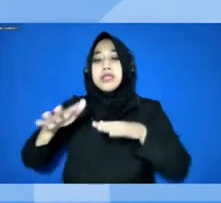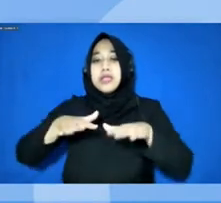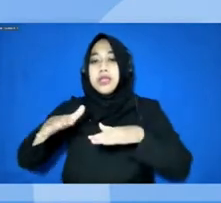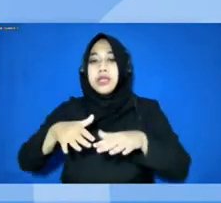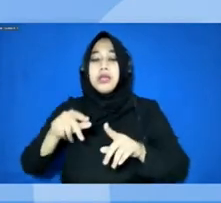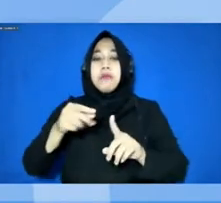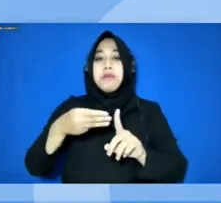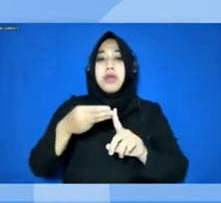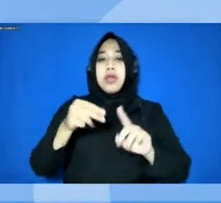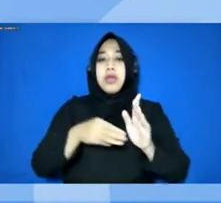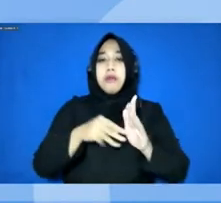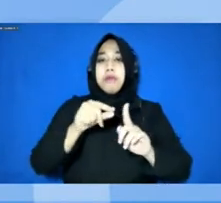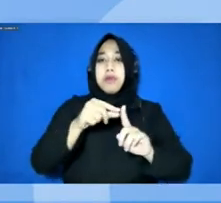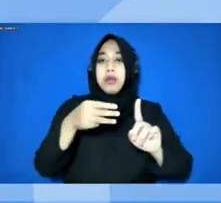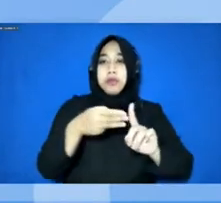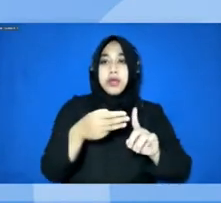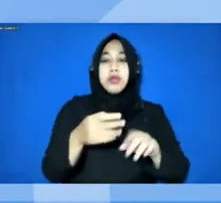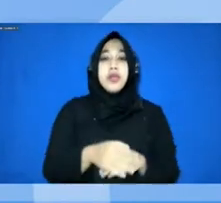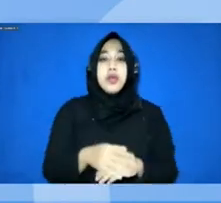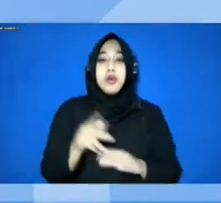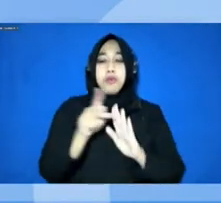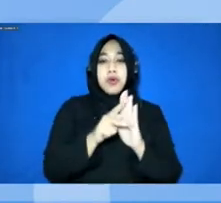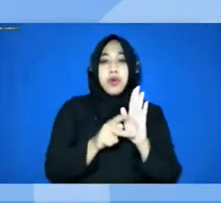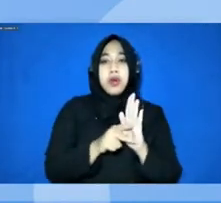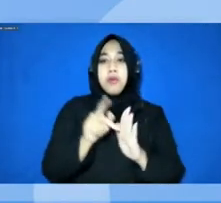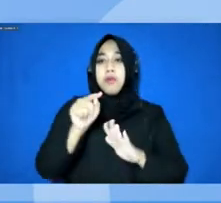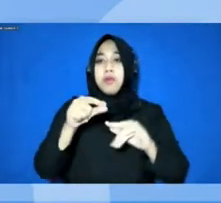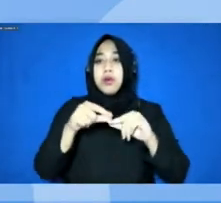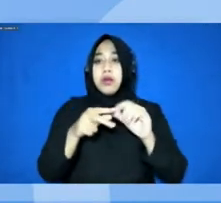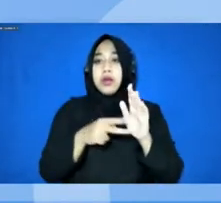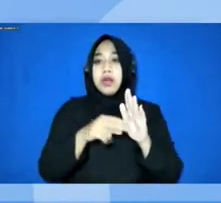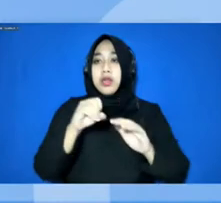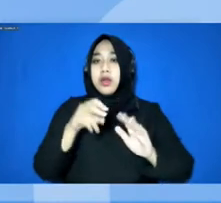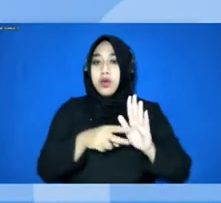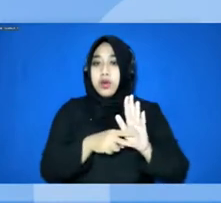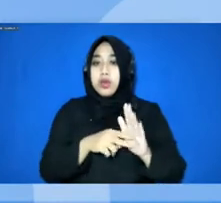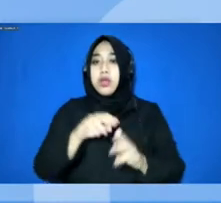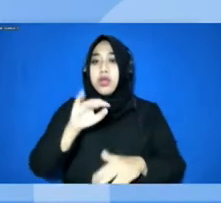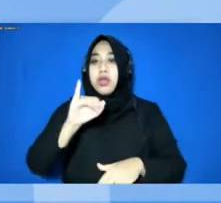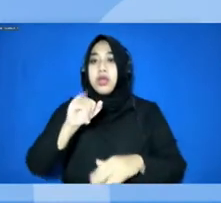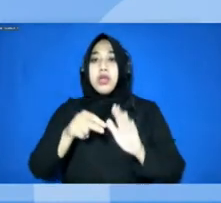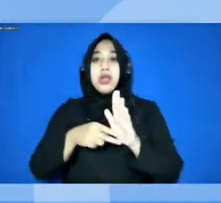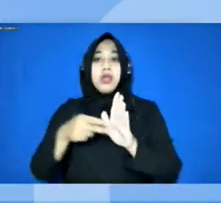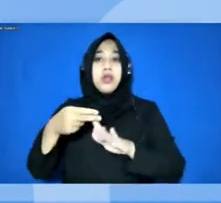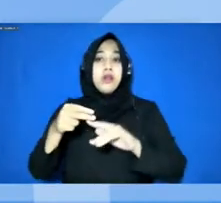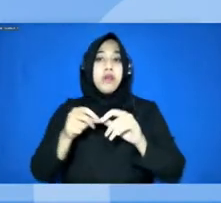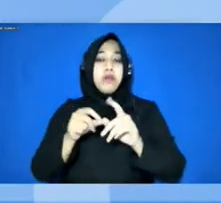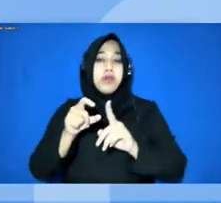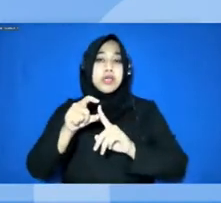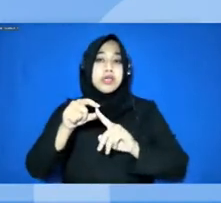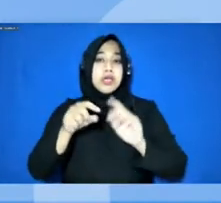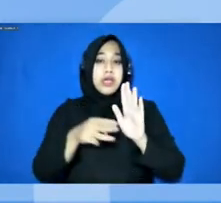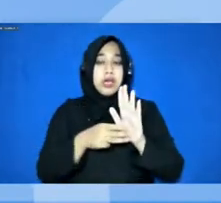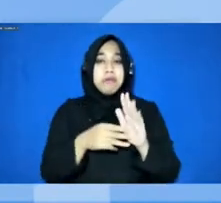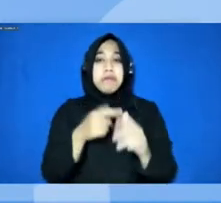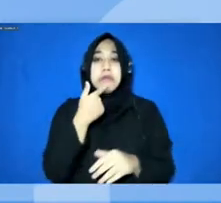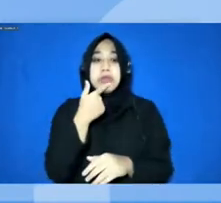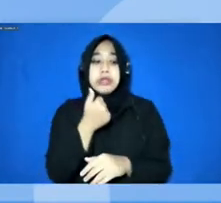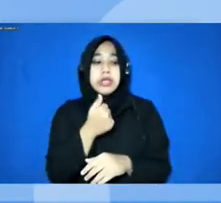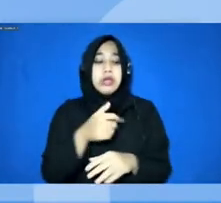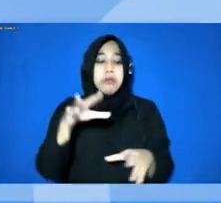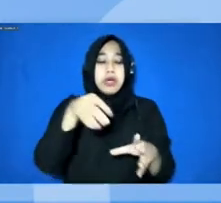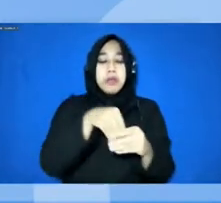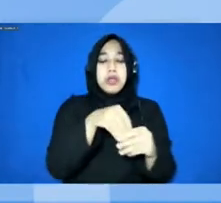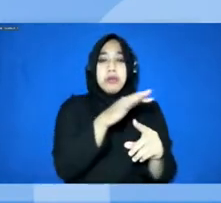BNPB, selaku pengampu program Lean-On by InvestDM, sangat mendukung upaya Lean-On untuk mengangkat isu pentingnya